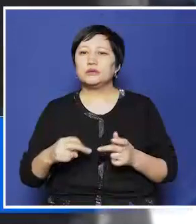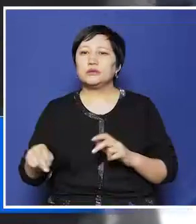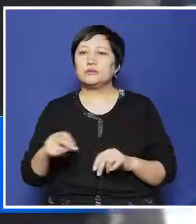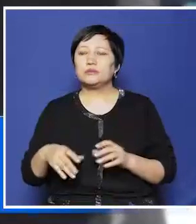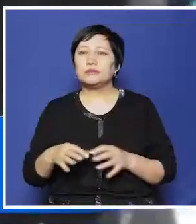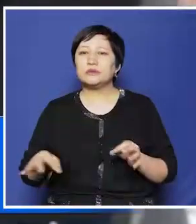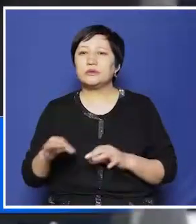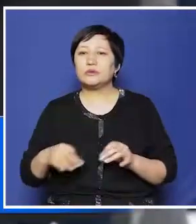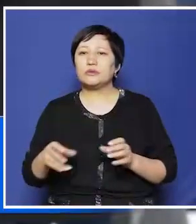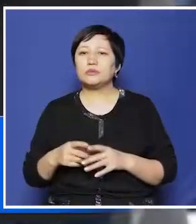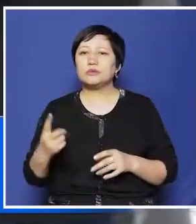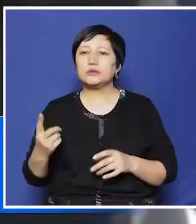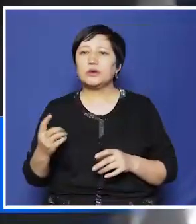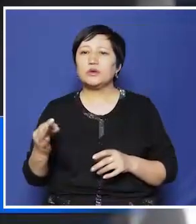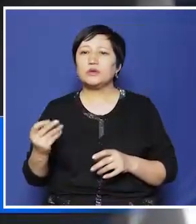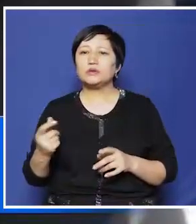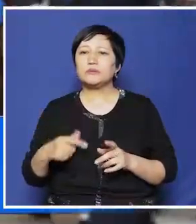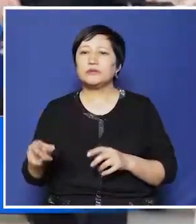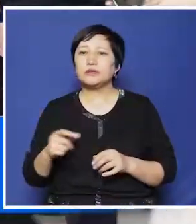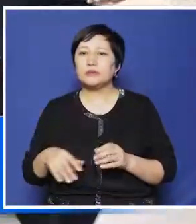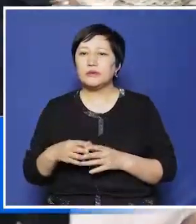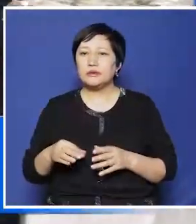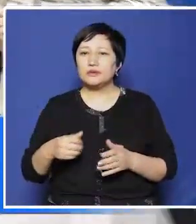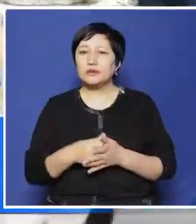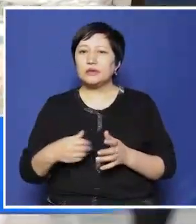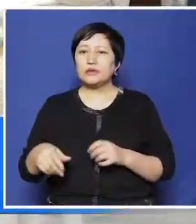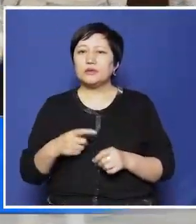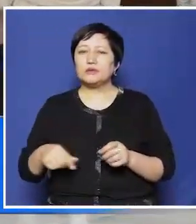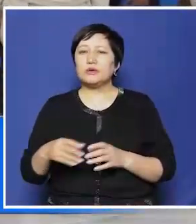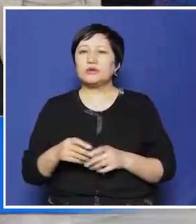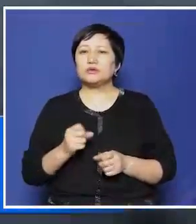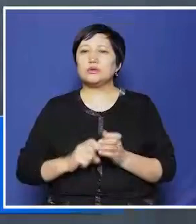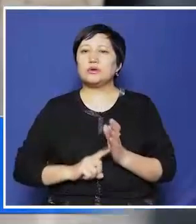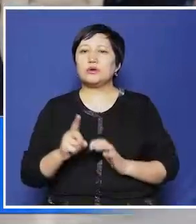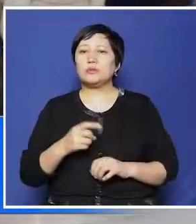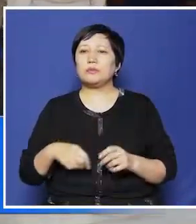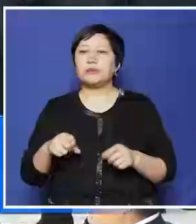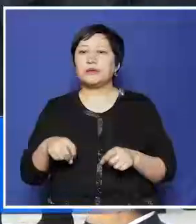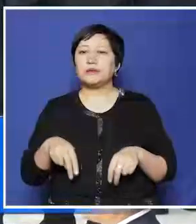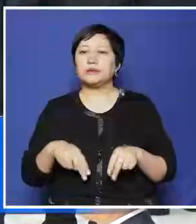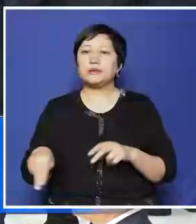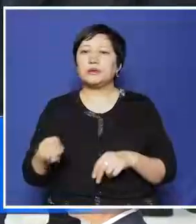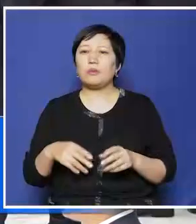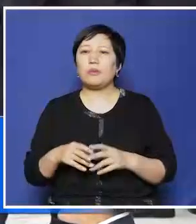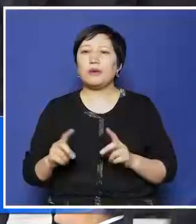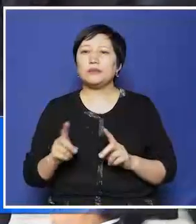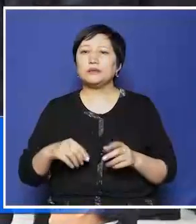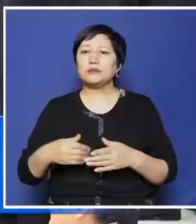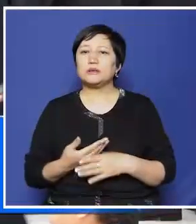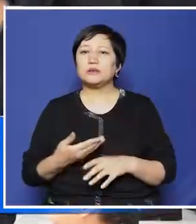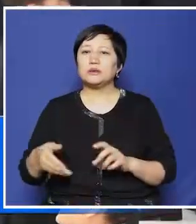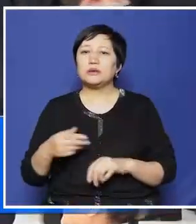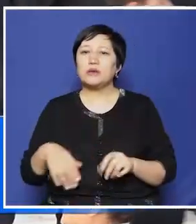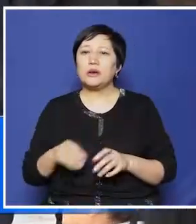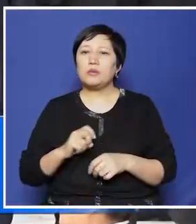Мәжіліс депутаттығына үміткердің бірі Оласбек Садыбекұлы. Осыған дейін жоғары палатада жұмыс істеген кандидаттан мәжіліске қайта